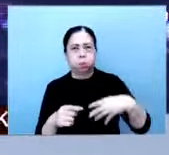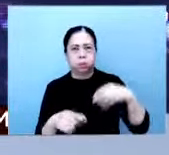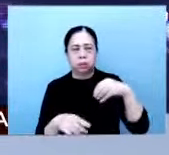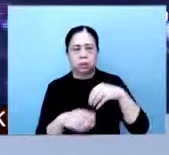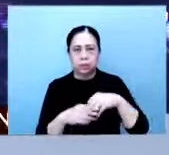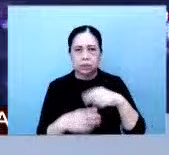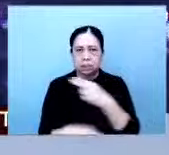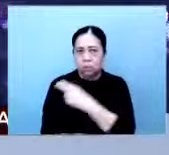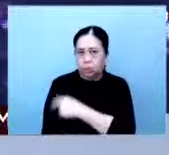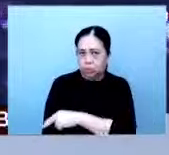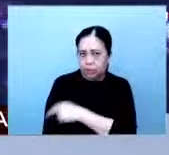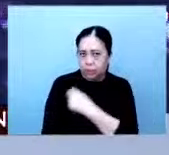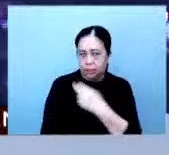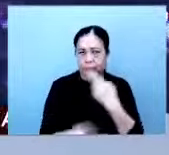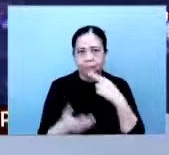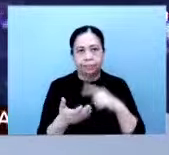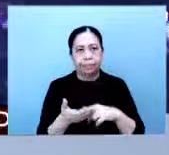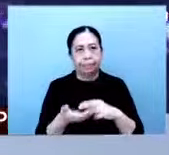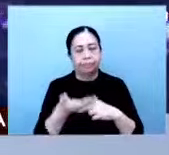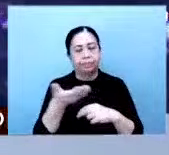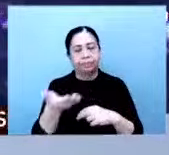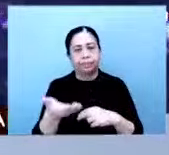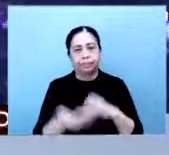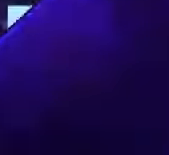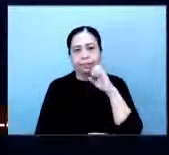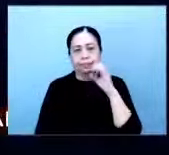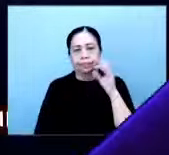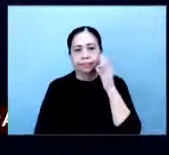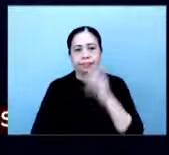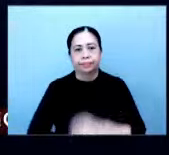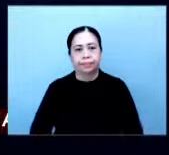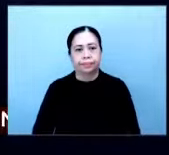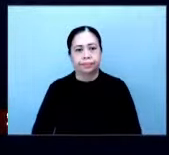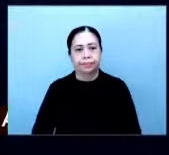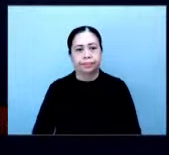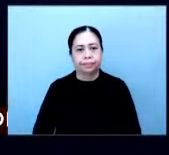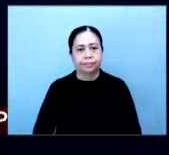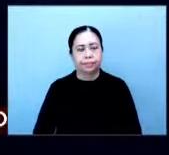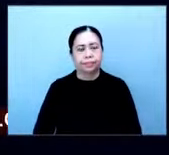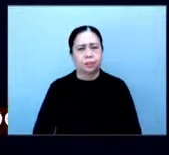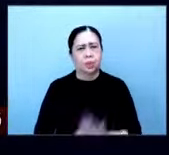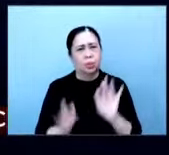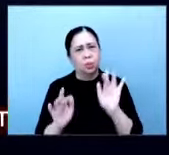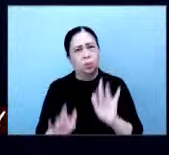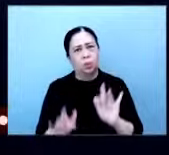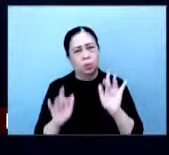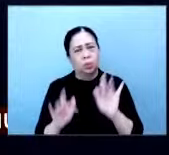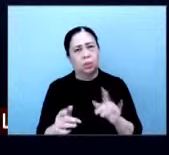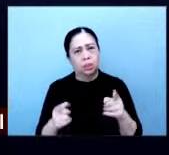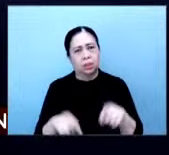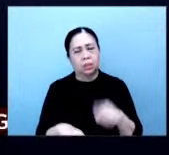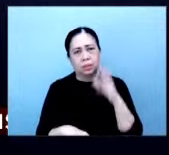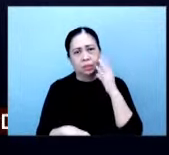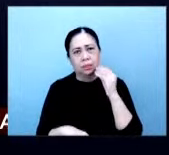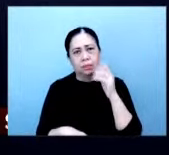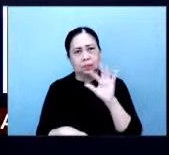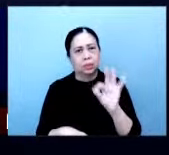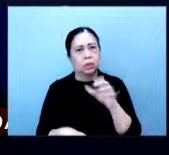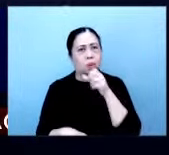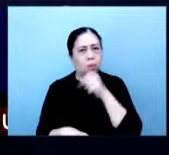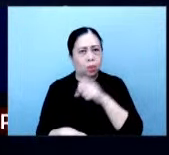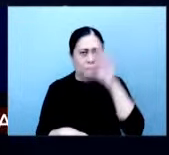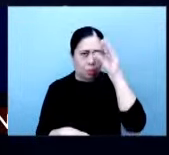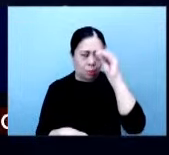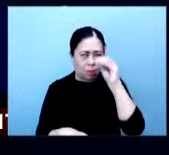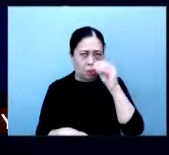ospital nasa frontline na bitang yan si ele pul heno kalunoslunos ang sinapit ng siam na taong gulang na lalaking